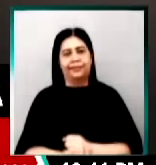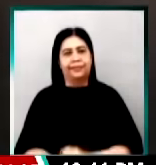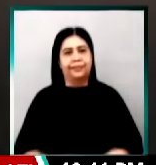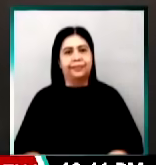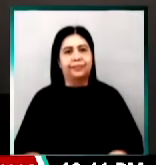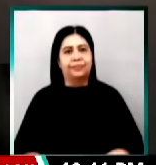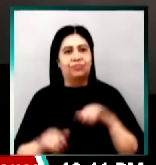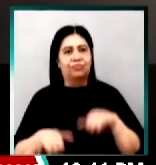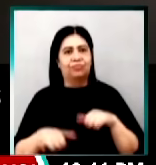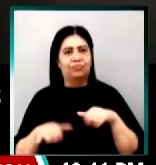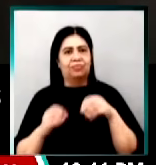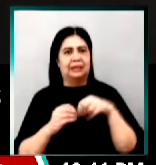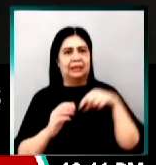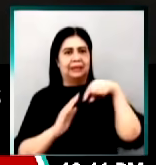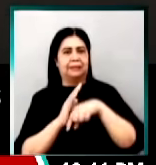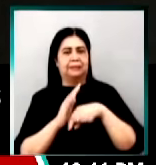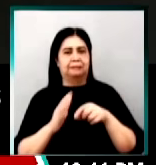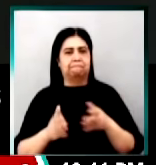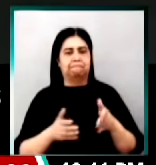eh.